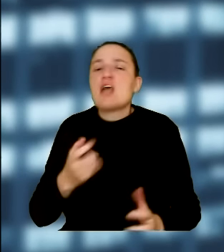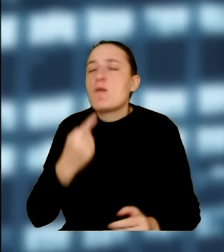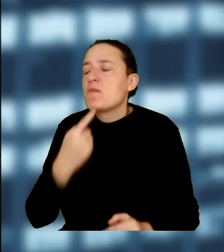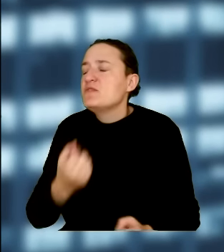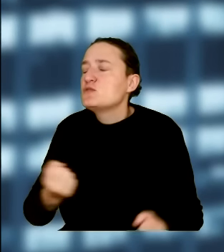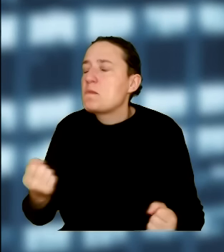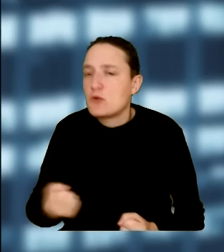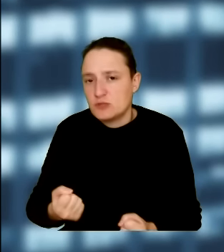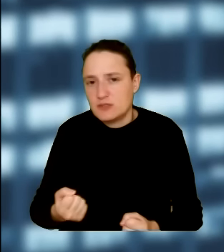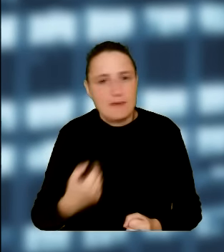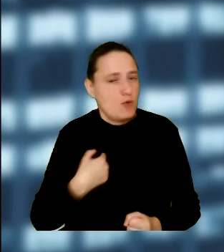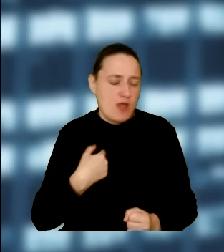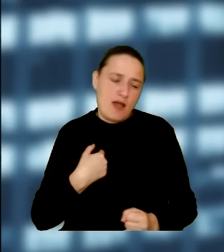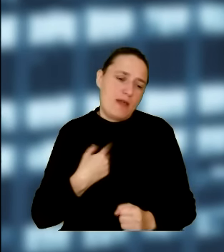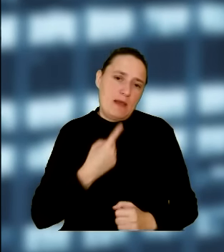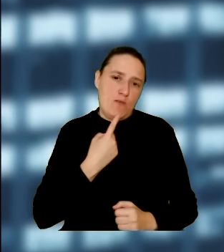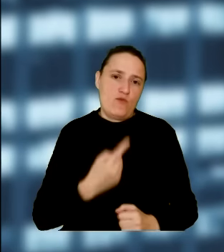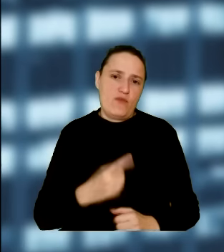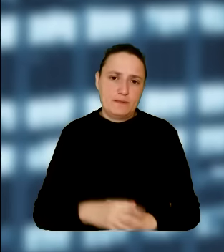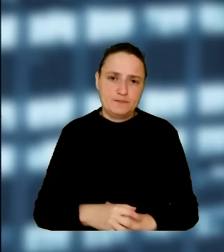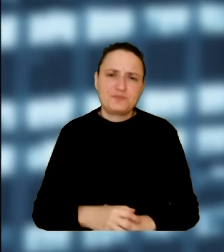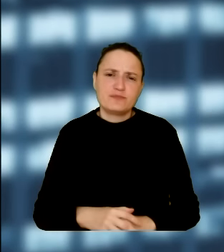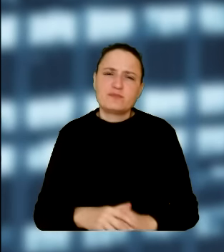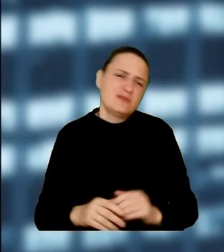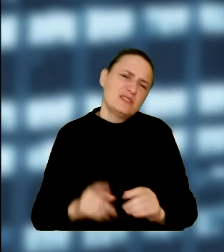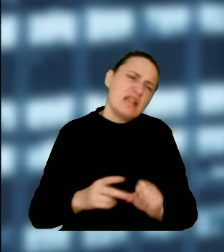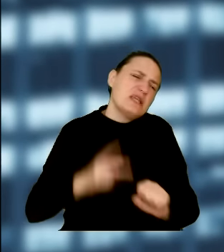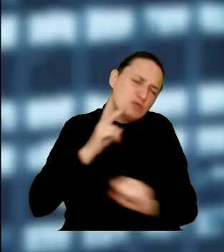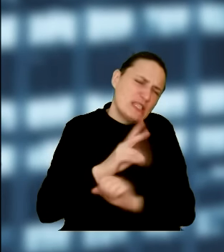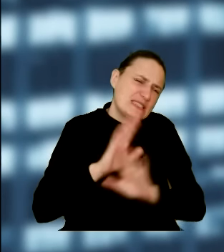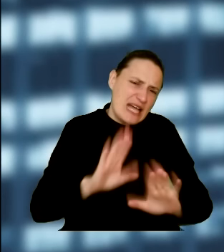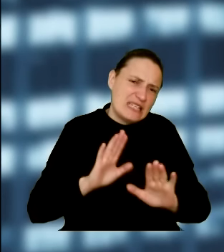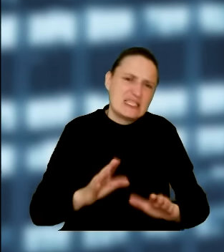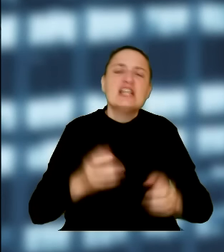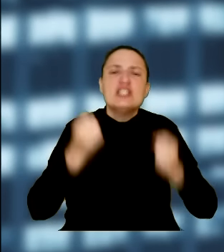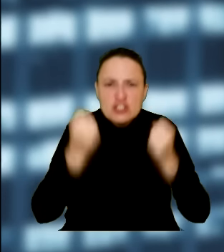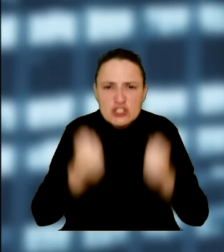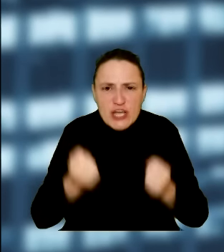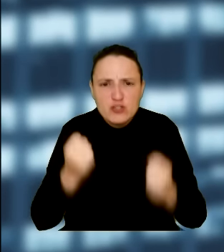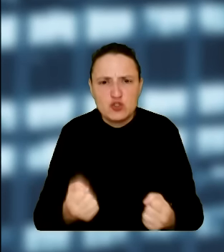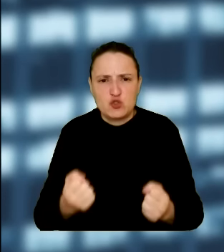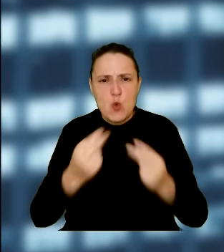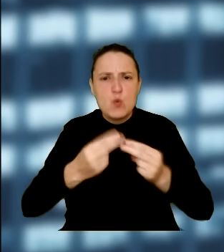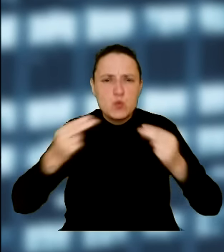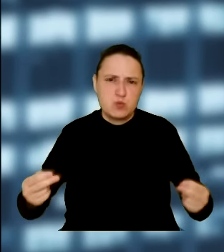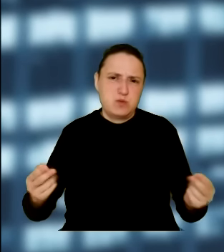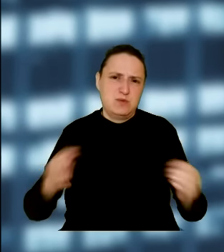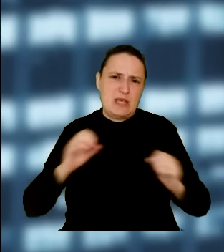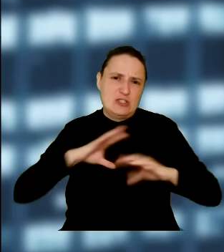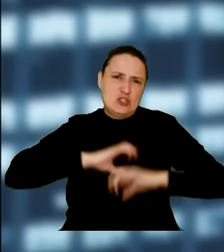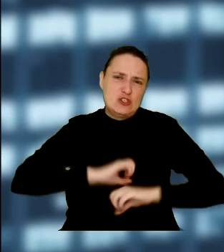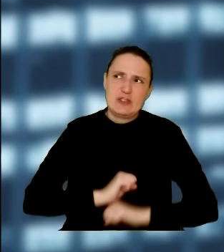nigdy tak nie mówiłem. Nie, nie, nie przesadzajmy, naprawdę. Ciężko jest zachować kulturę, jak się ma przed sobą taką... No